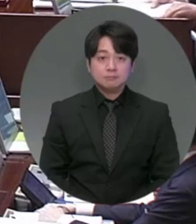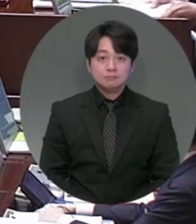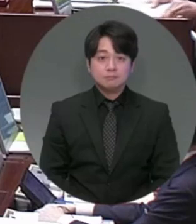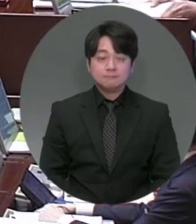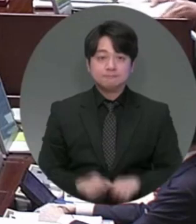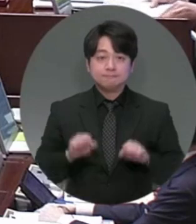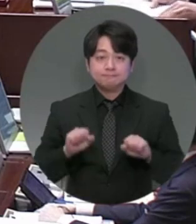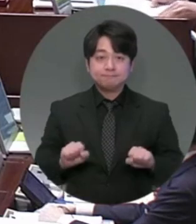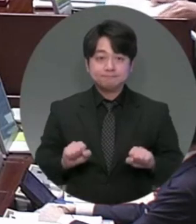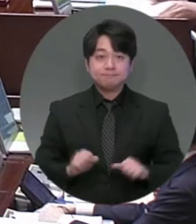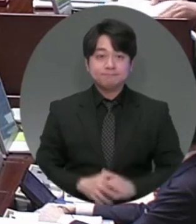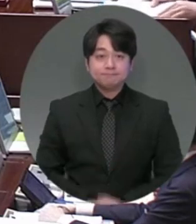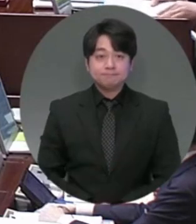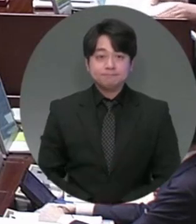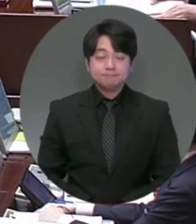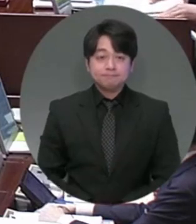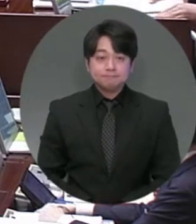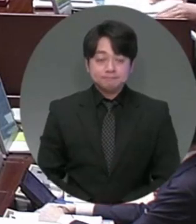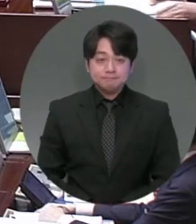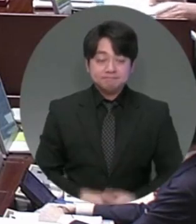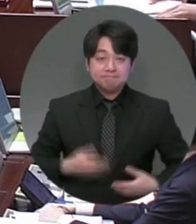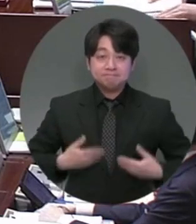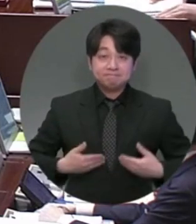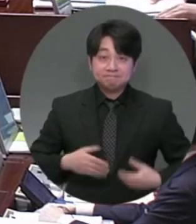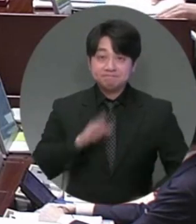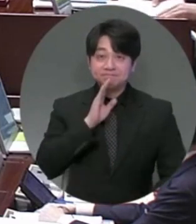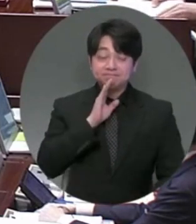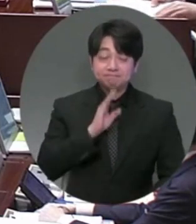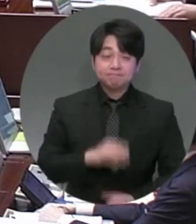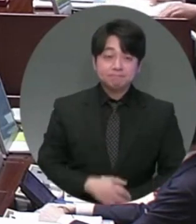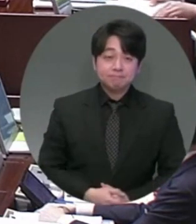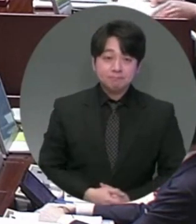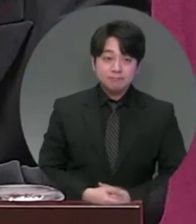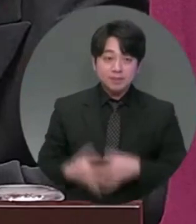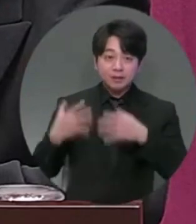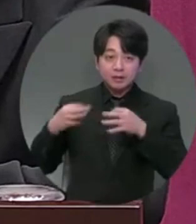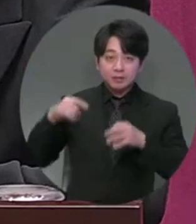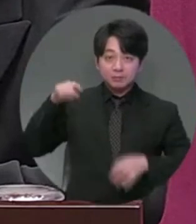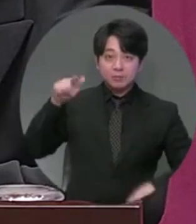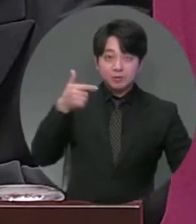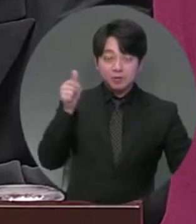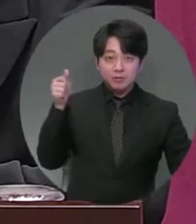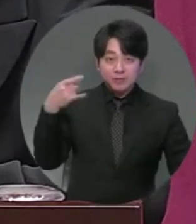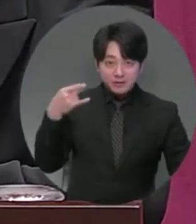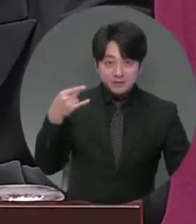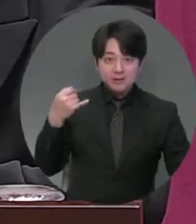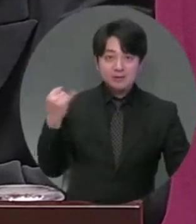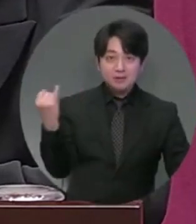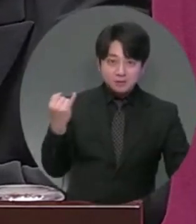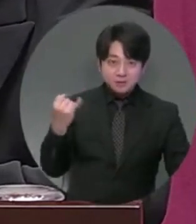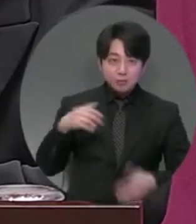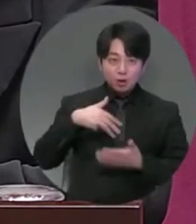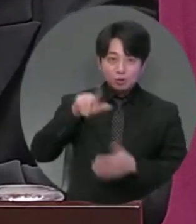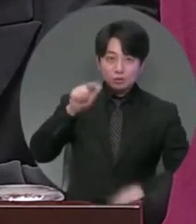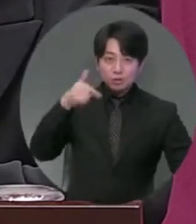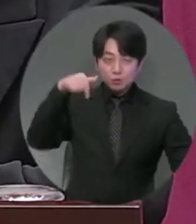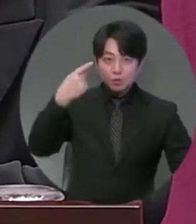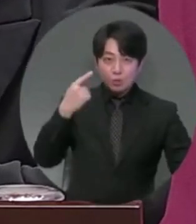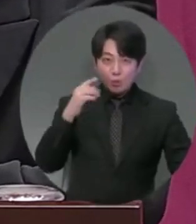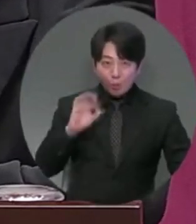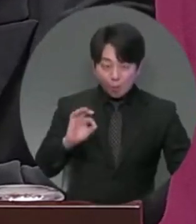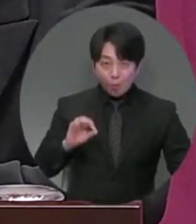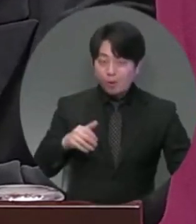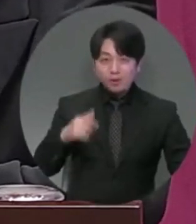안녕하세요네 안녕하세요 내내 바쁘신데요 저는 뭐 김건희 여사 얘기나 전국 얘기 같은 거 안 할 거니까 뭐랄까요